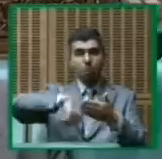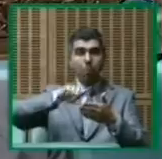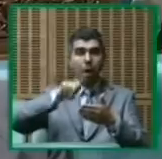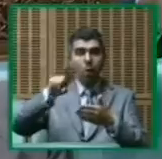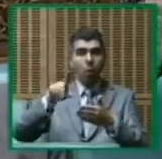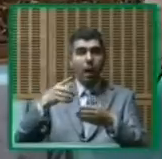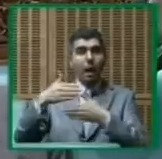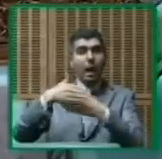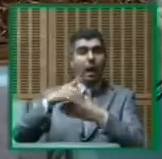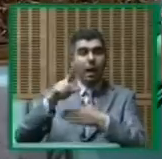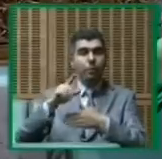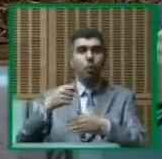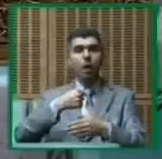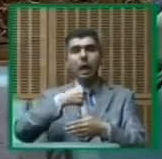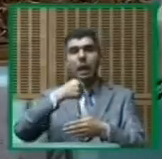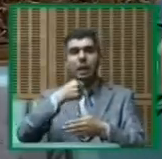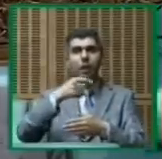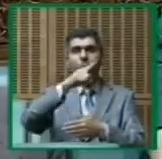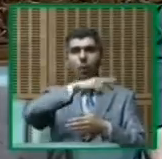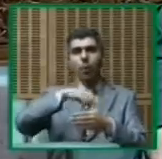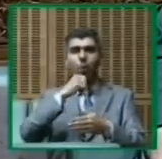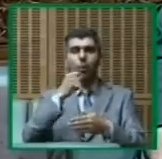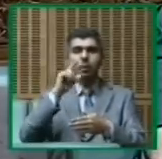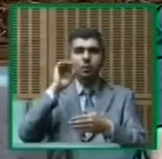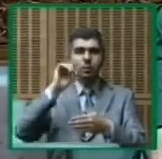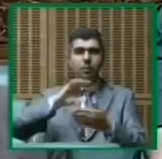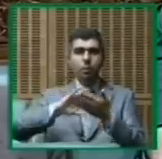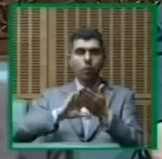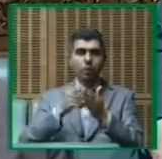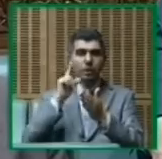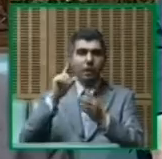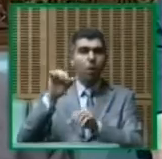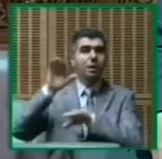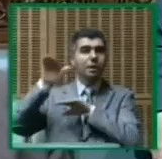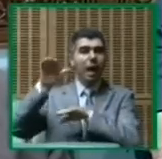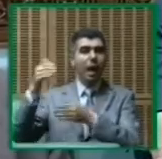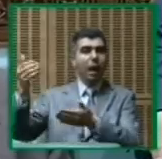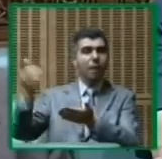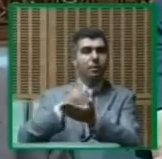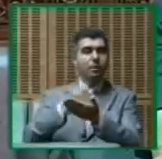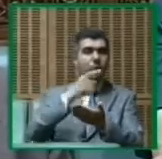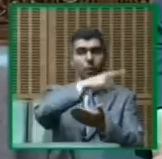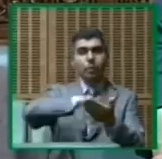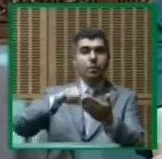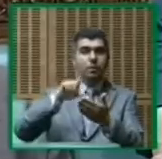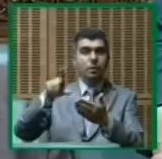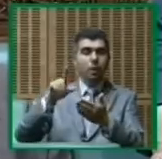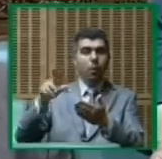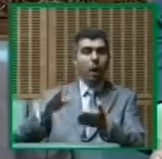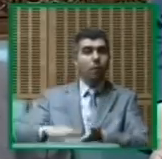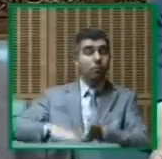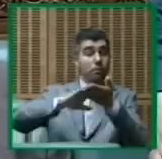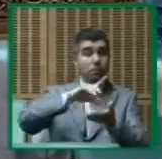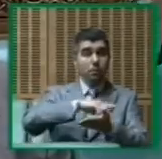اعدوا الاغاني على المسيرة وعلى على استرجاع الصحراء. كذلك هاد الناس راهم الان في